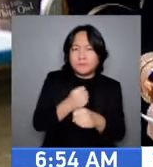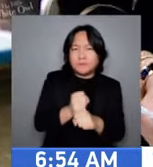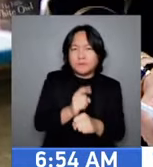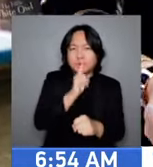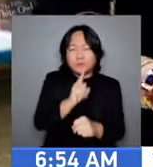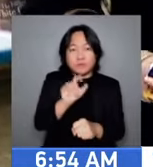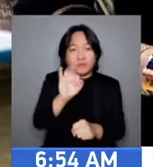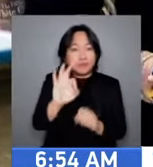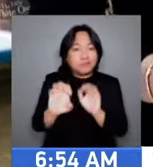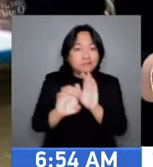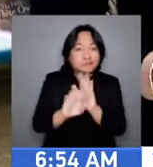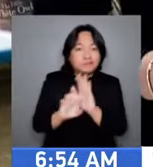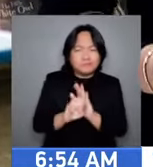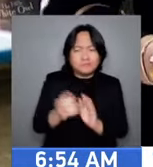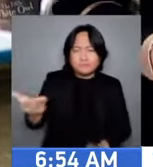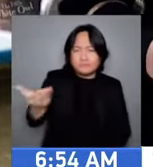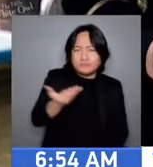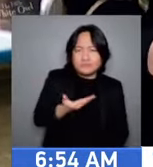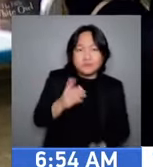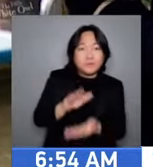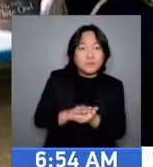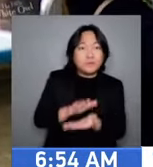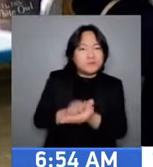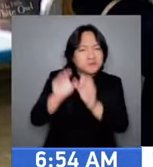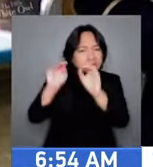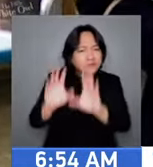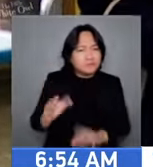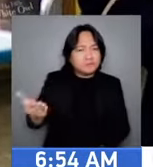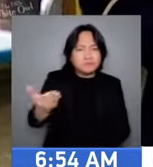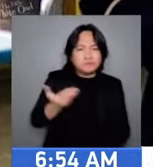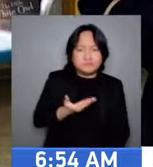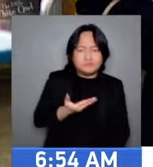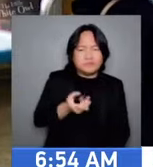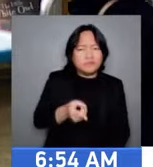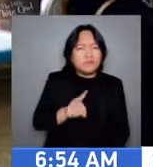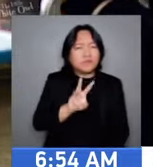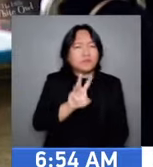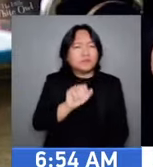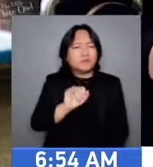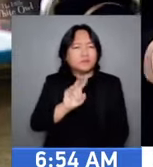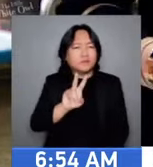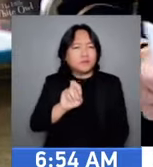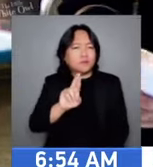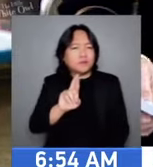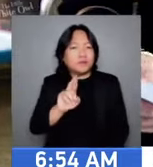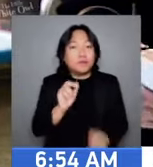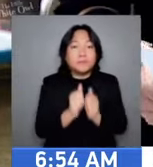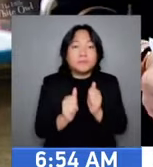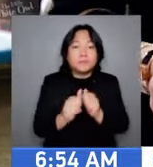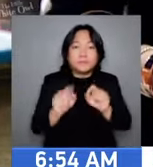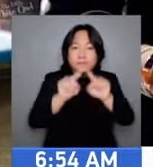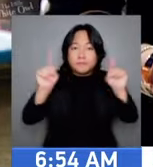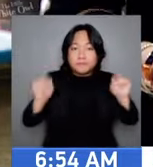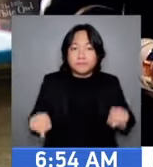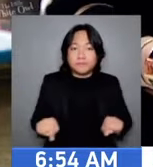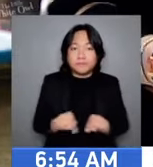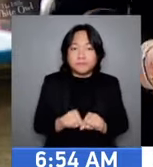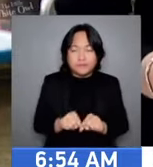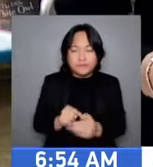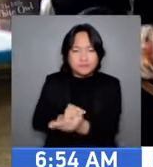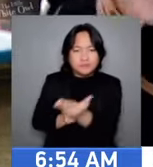inyo. Bakit? Pag sinabi kasing waiver, ibig sabihin ay meron kayong pinawawalan o gini-give up na karapatan